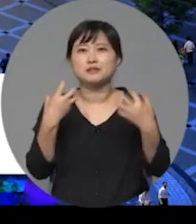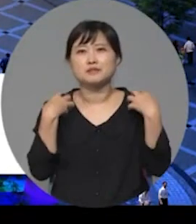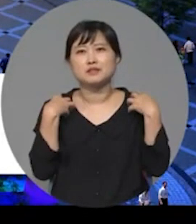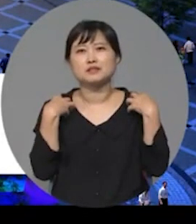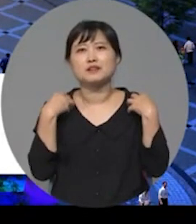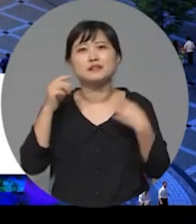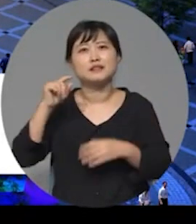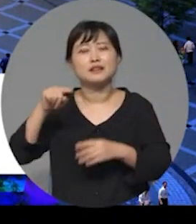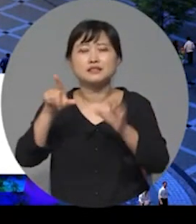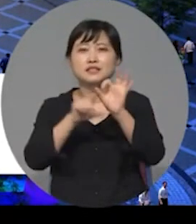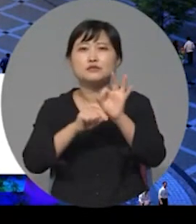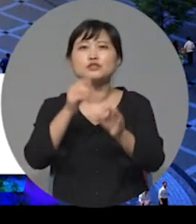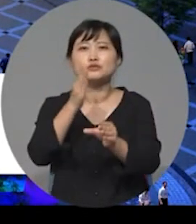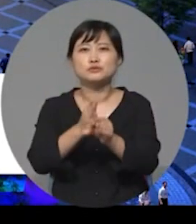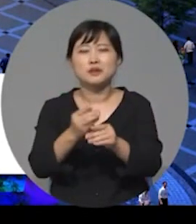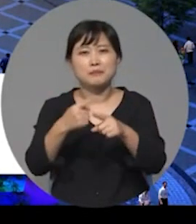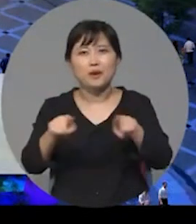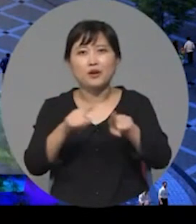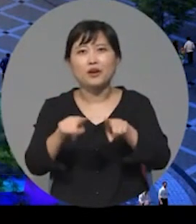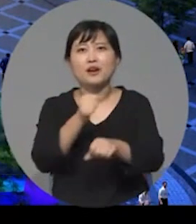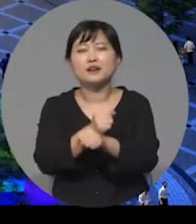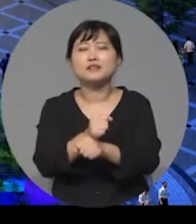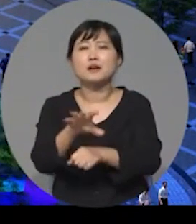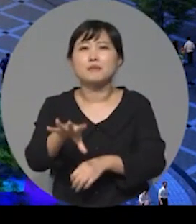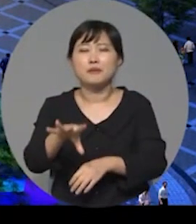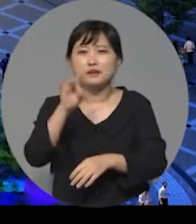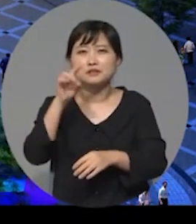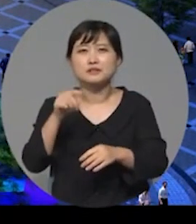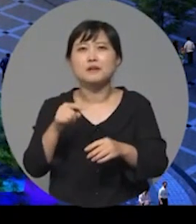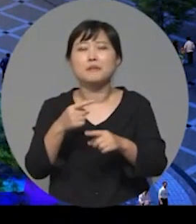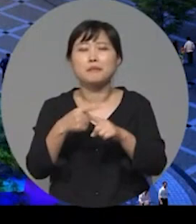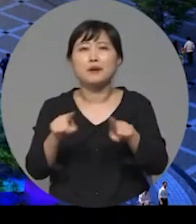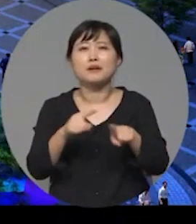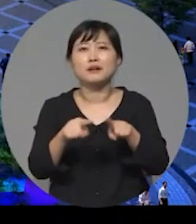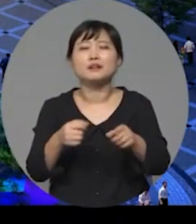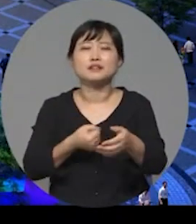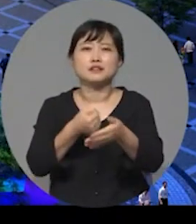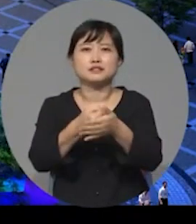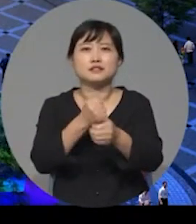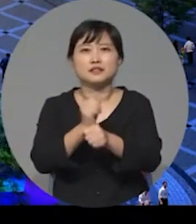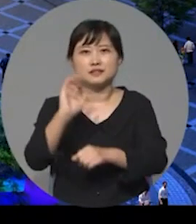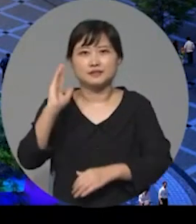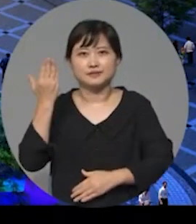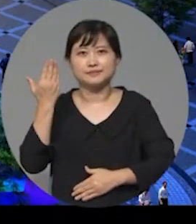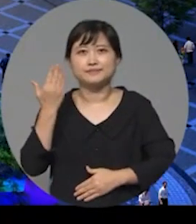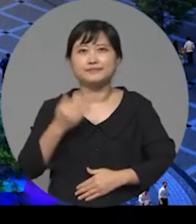안에 제안서를 평가해 우선 협상 대상자 선정 여부를 결정할 예정입니다.